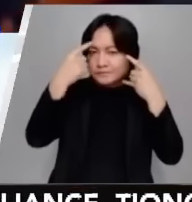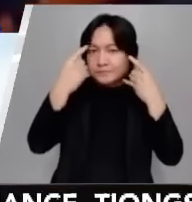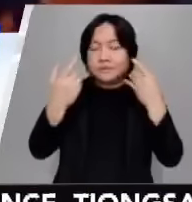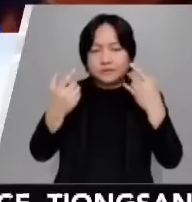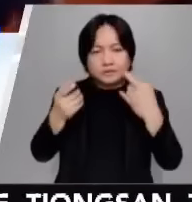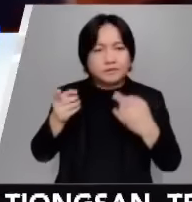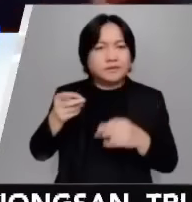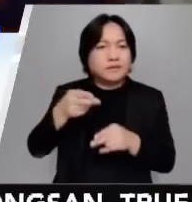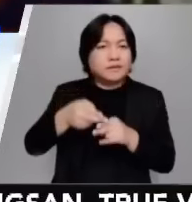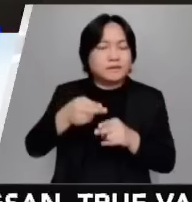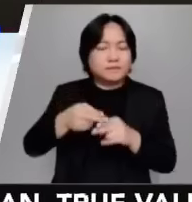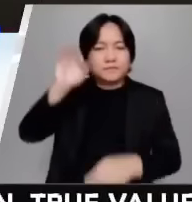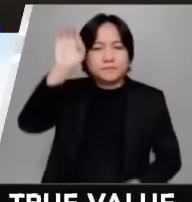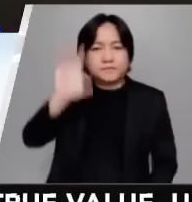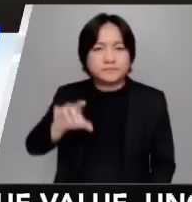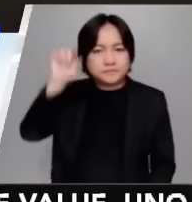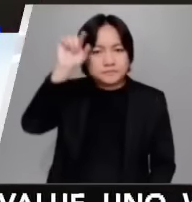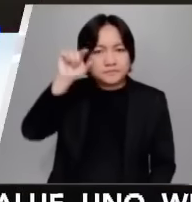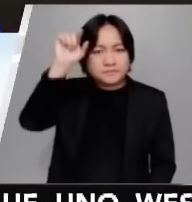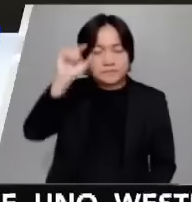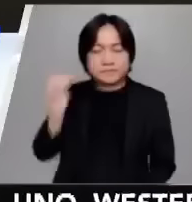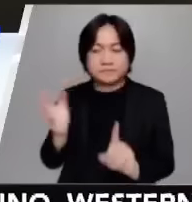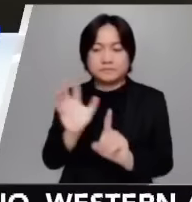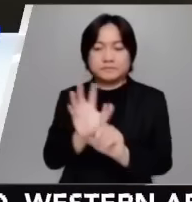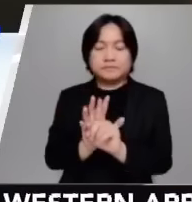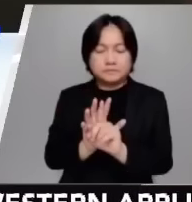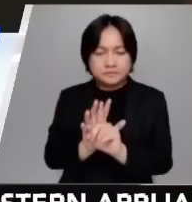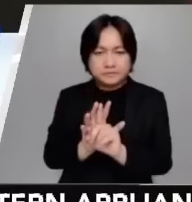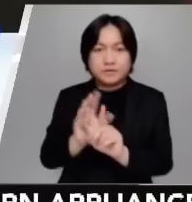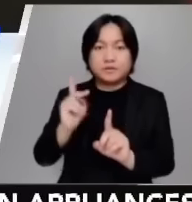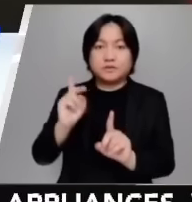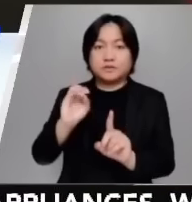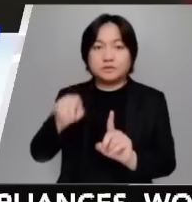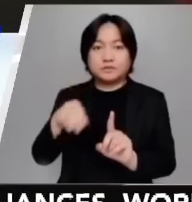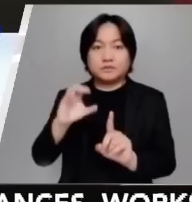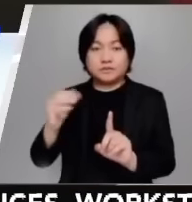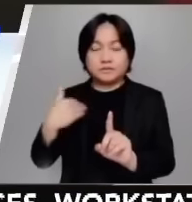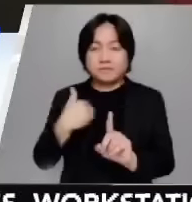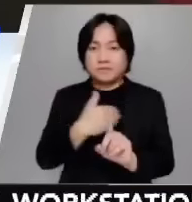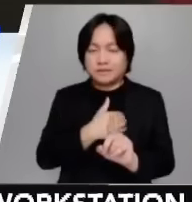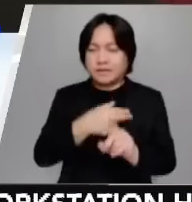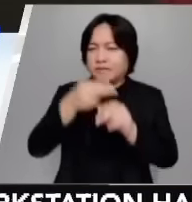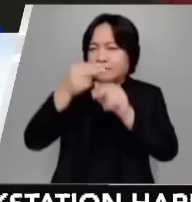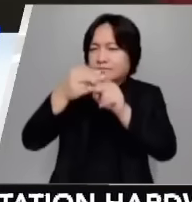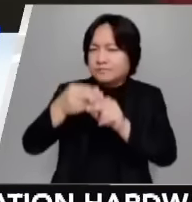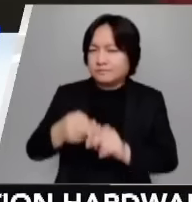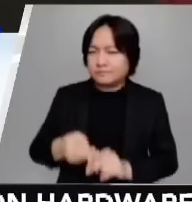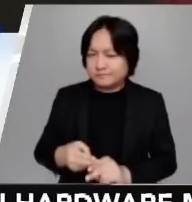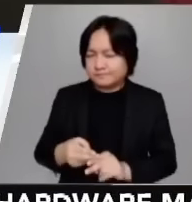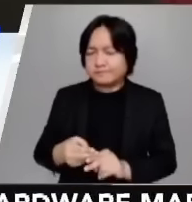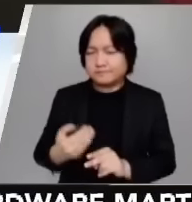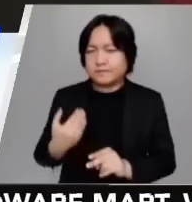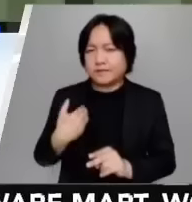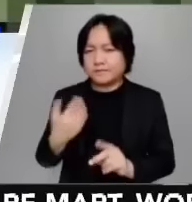kjc members na sina Jacqueline Roy Ingrid Canada cresente Canada at